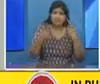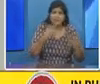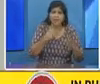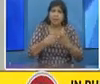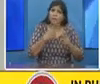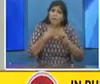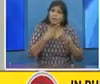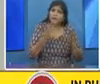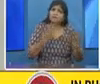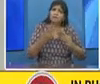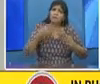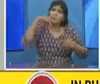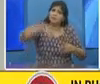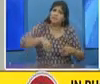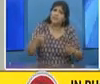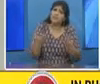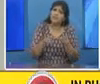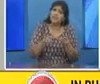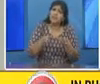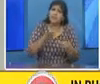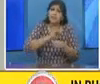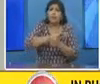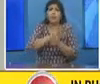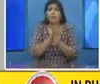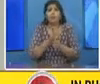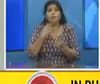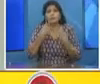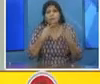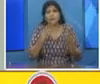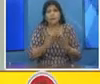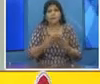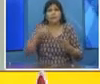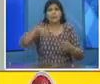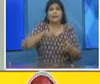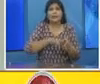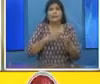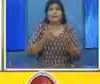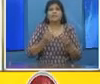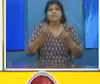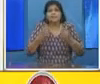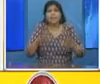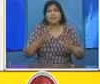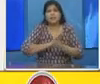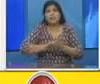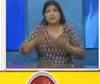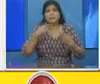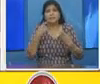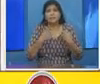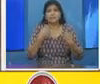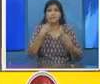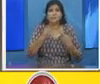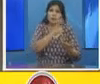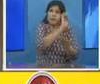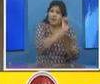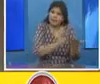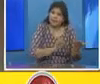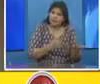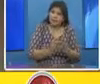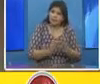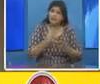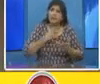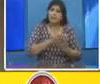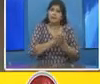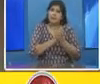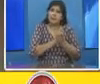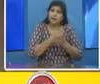तो बातचीत इसी विषय से शुरू हो रही है। ये साल जल्दी क्यों नहीं बीत रहा। कोई लिख रहा है, दोस्तों